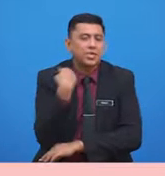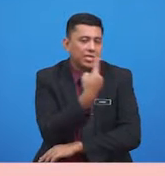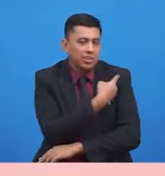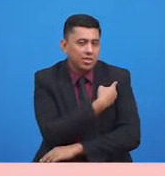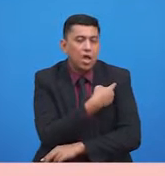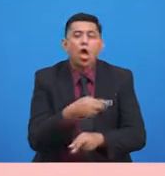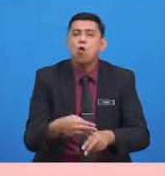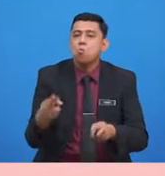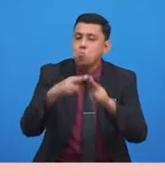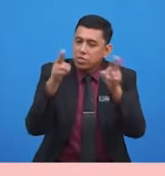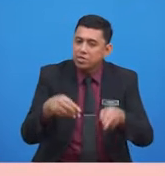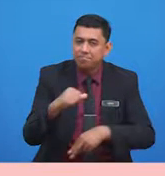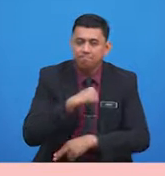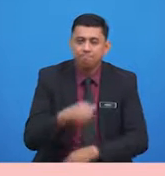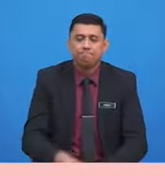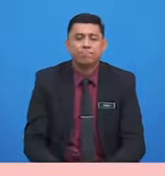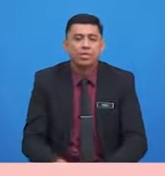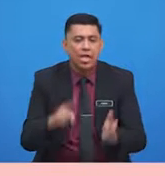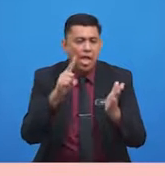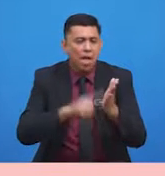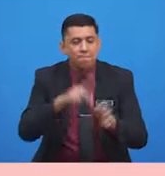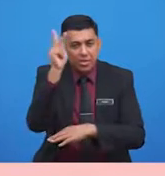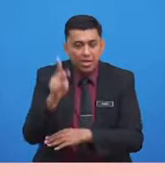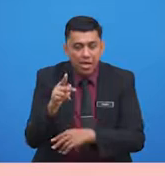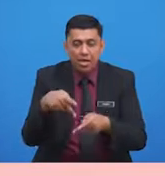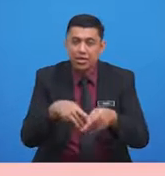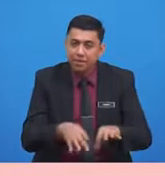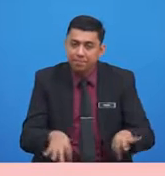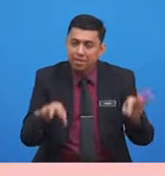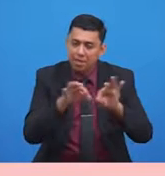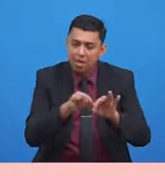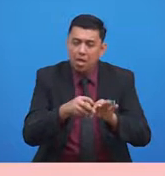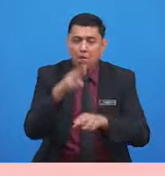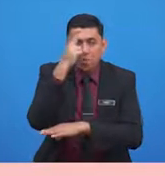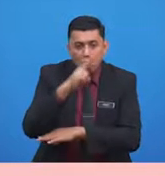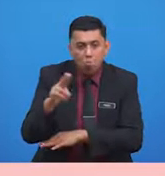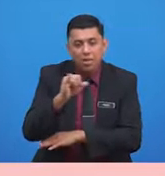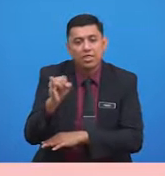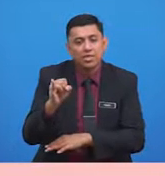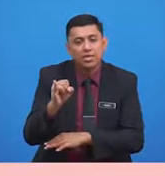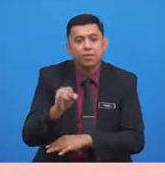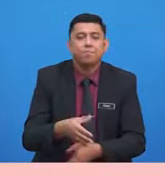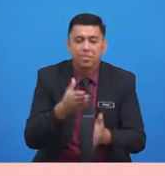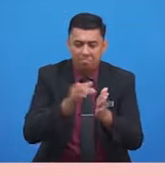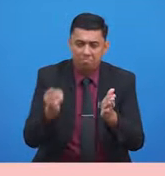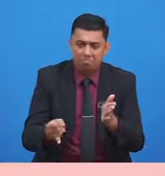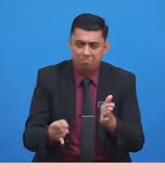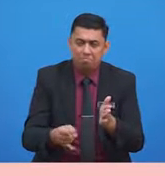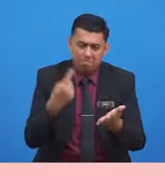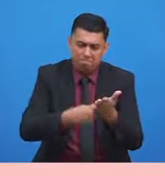diri. Apakah tiga kepentingan menghormati jiran yang telah kita bincangkan